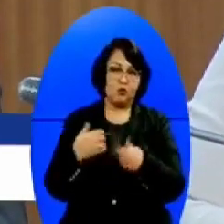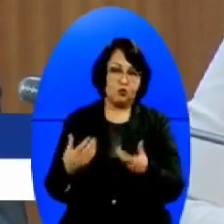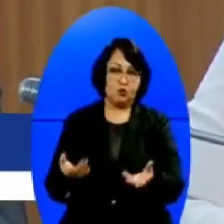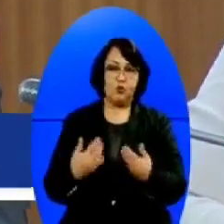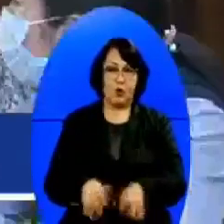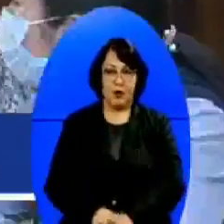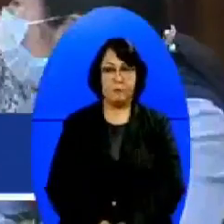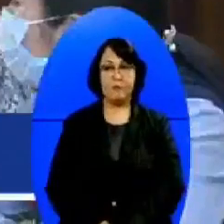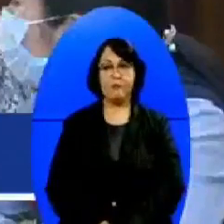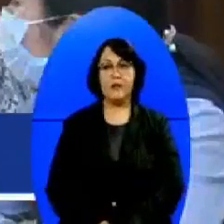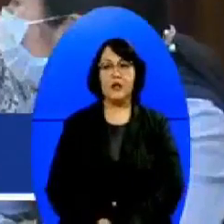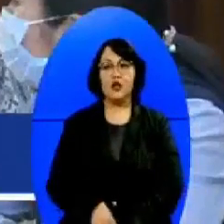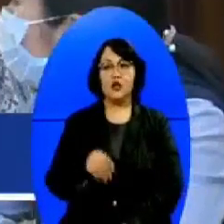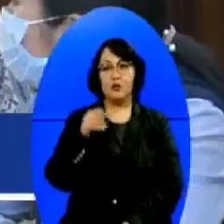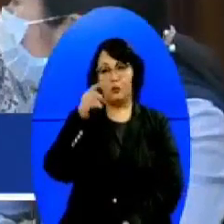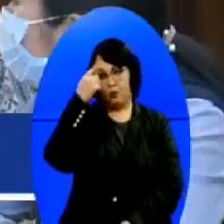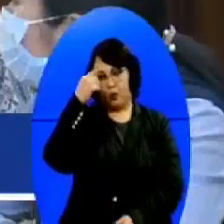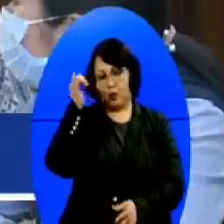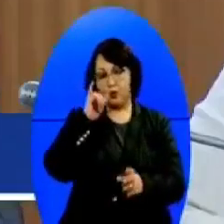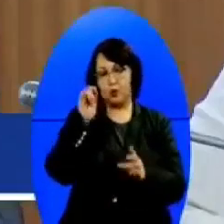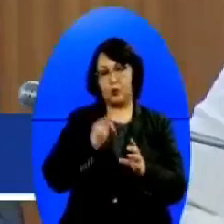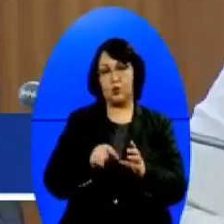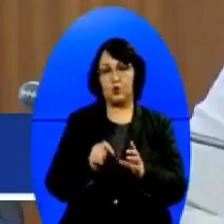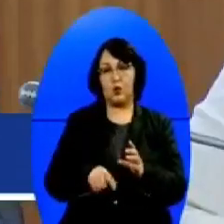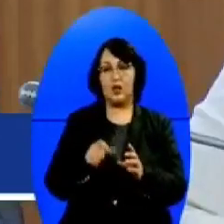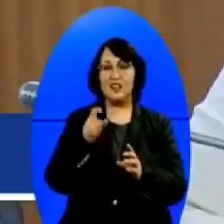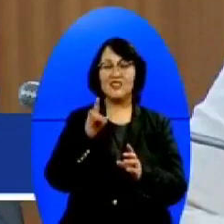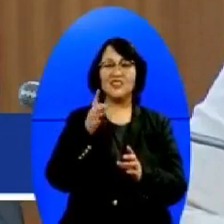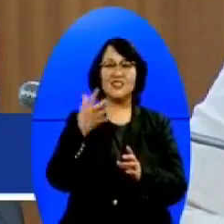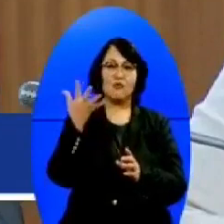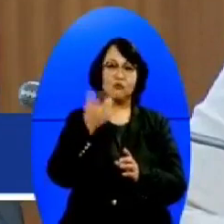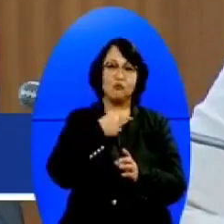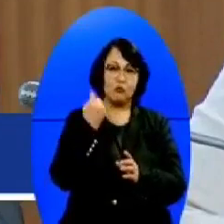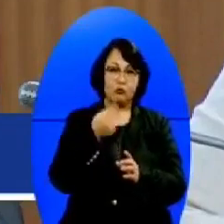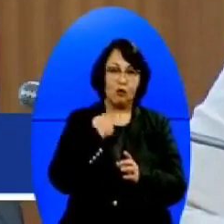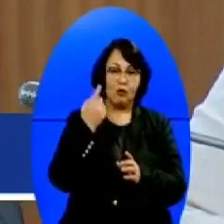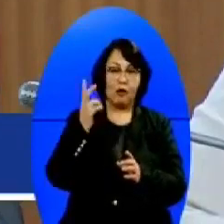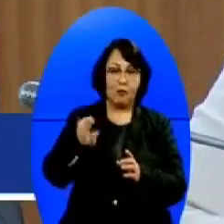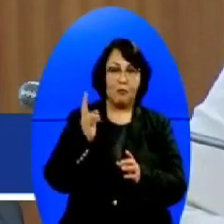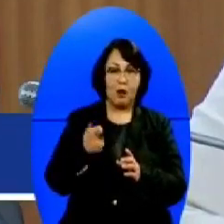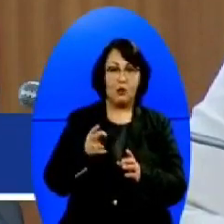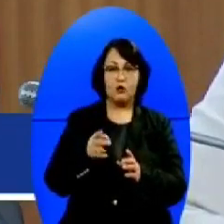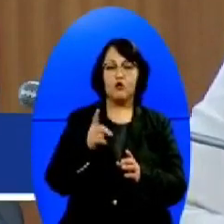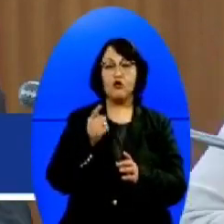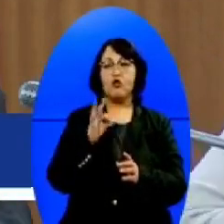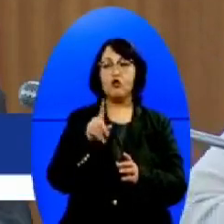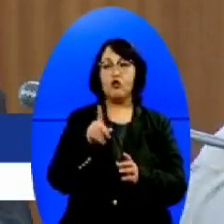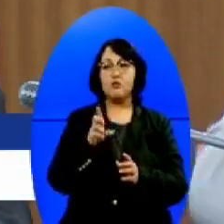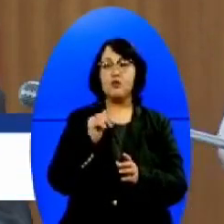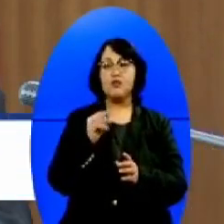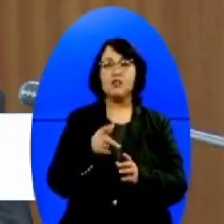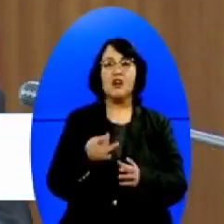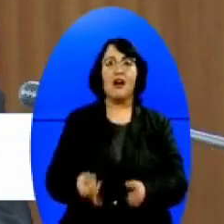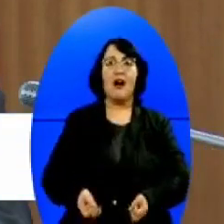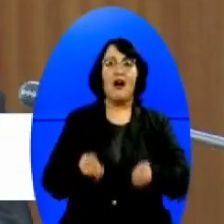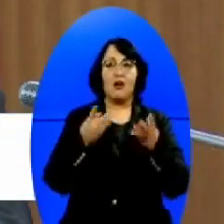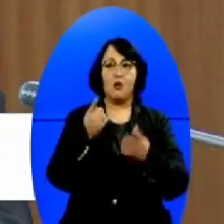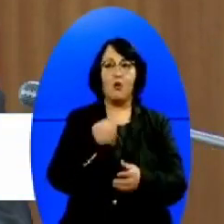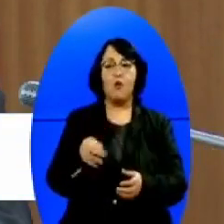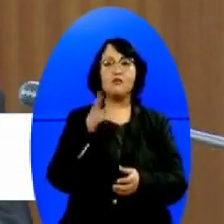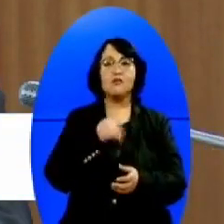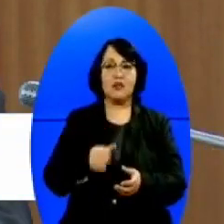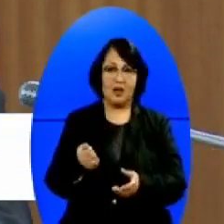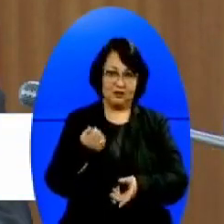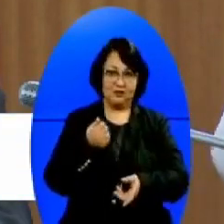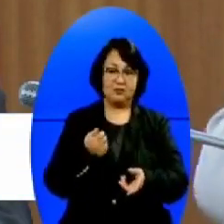хэлгийж бодсон. Дотооддоо бол одоо хувьцаануудаа гаргана, хөрөвдөг болгоно, хөрөнгийн биежтэр хөрвөн. Бончин ишиг шгсэн хулгай хийсэн